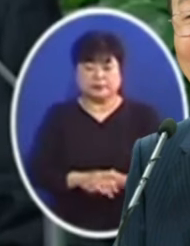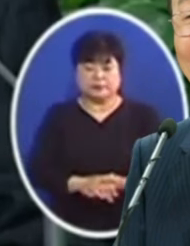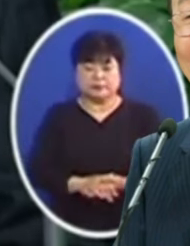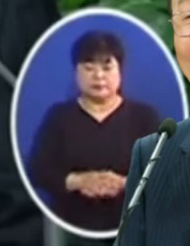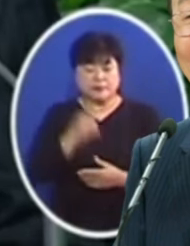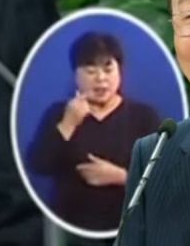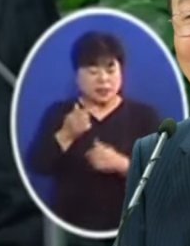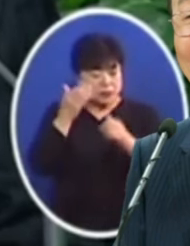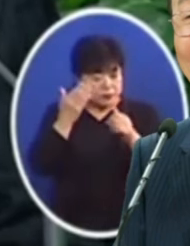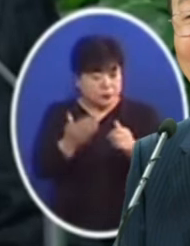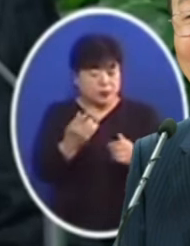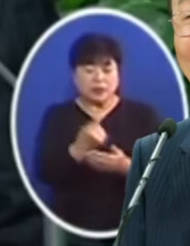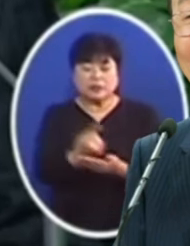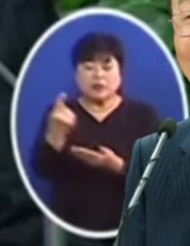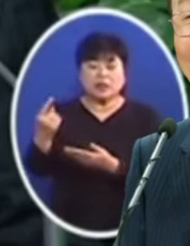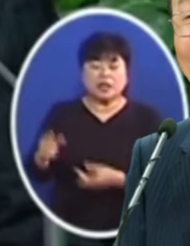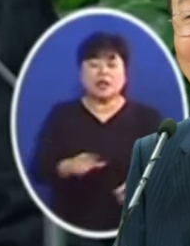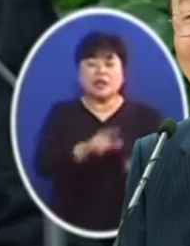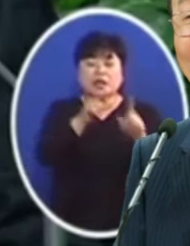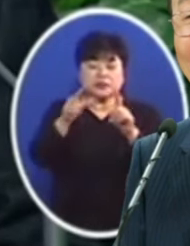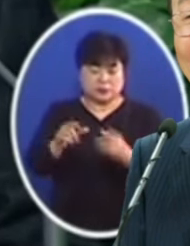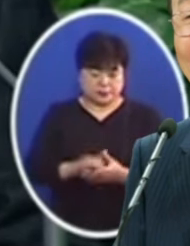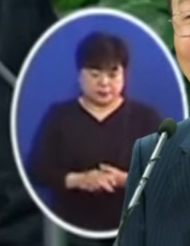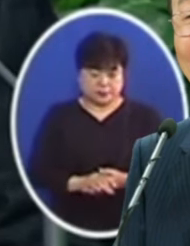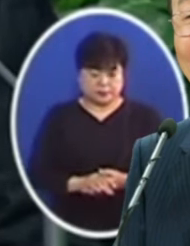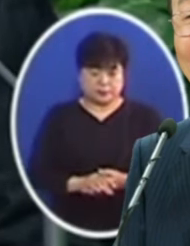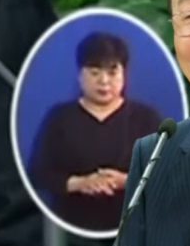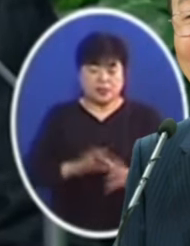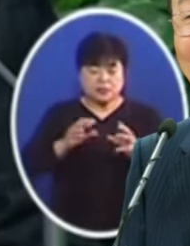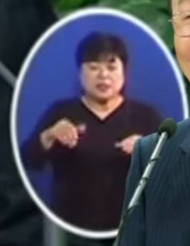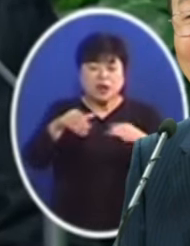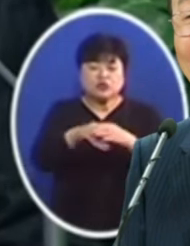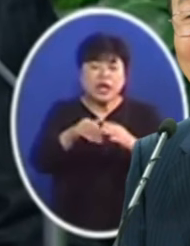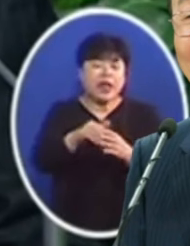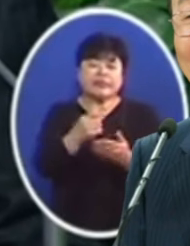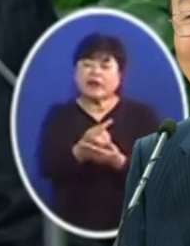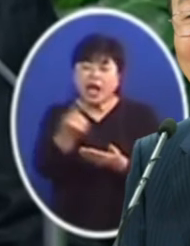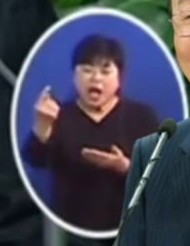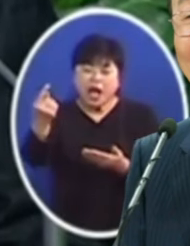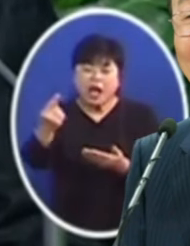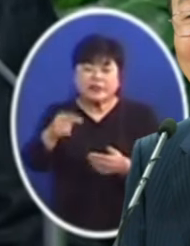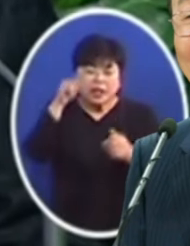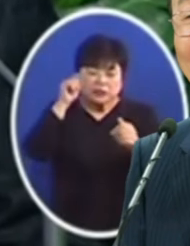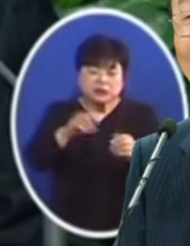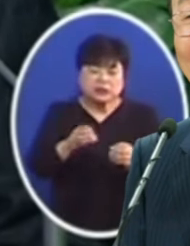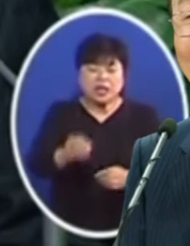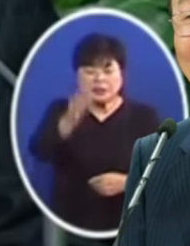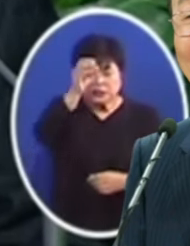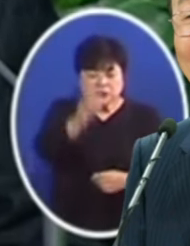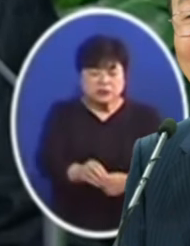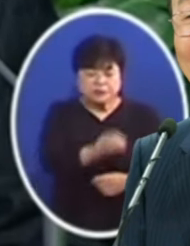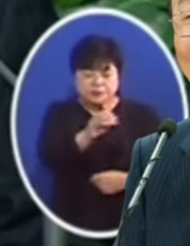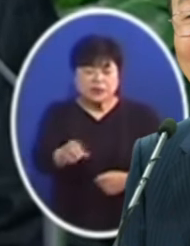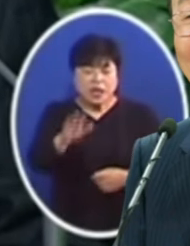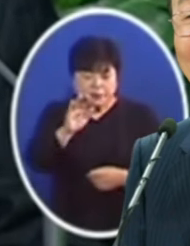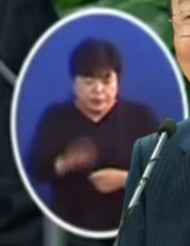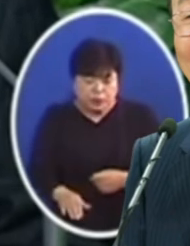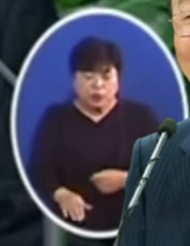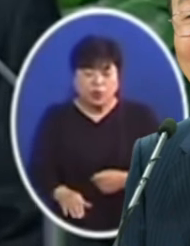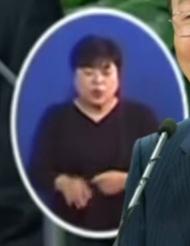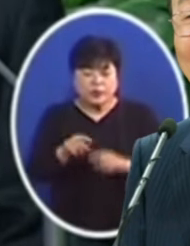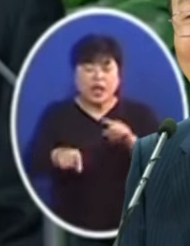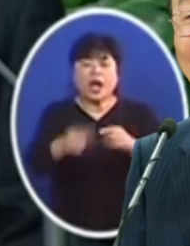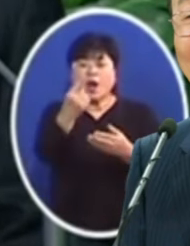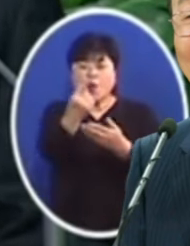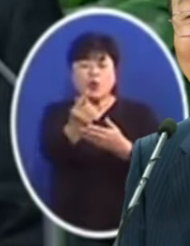여러분에게도 하나님이 네가 살고 있는 세상 문화를 떠나라고 했습니다. 내가 지시할 땅은 십자가 밑입니다. 십자가 밑으로